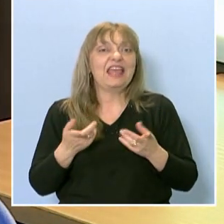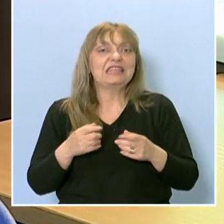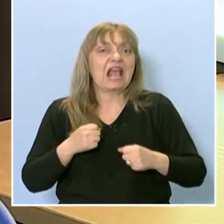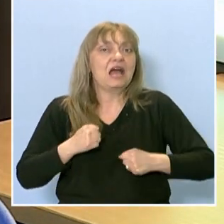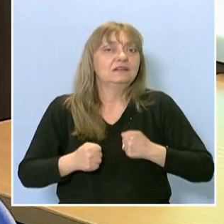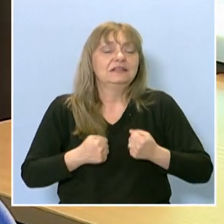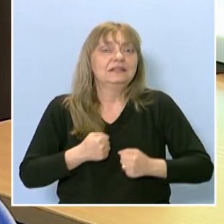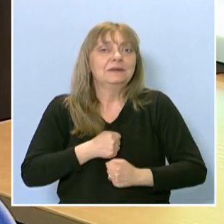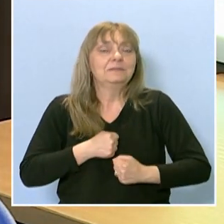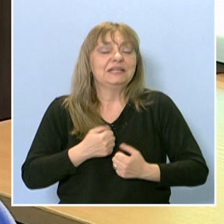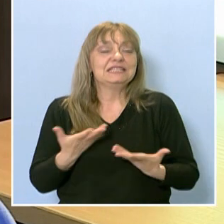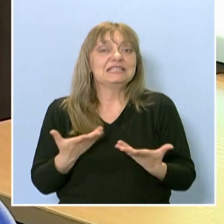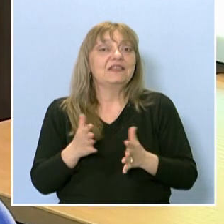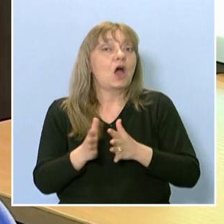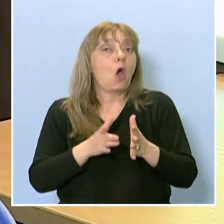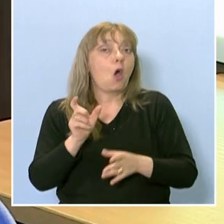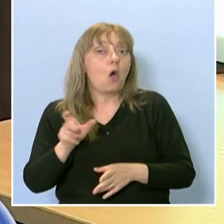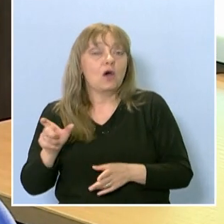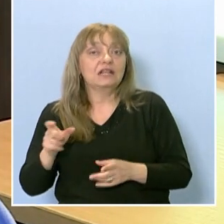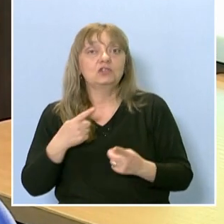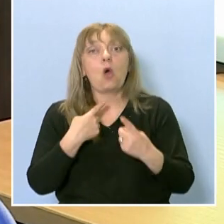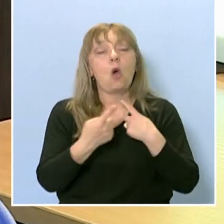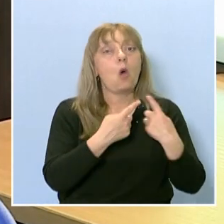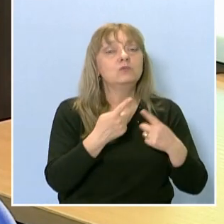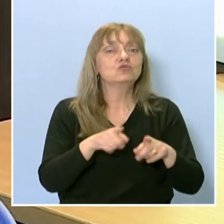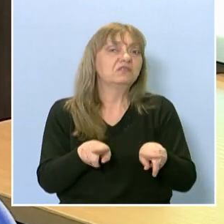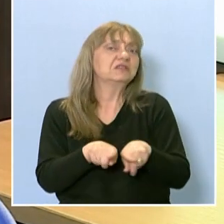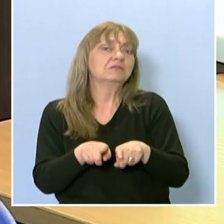напрегната. Хората общуват се едно,